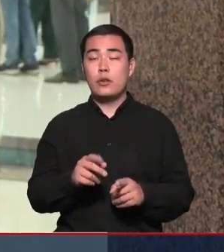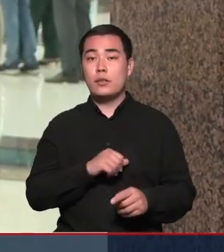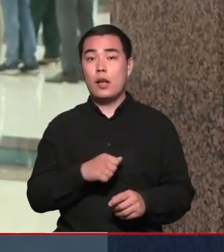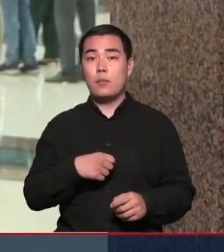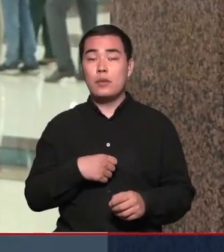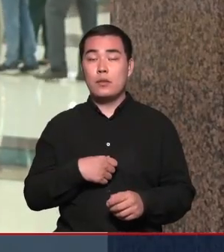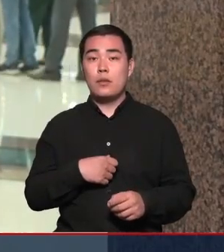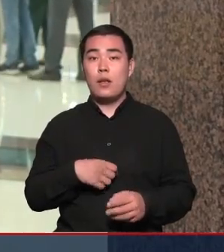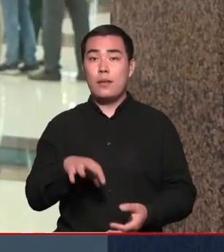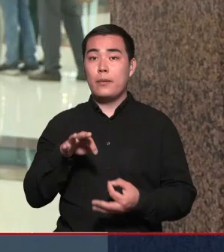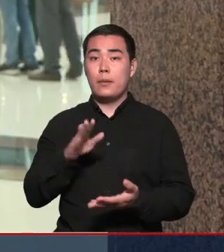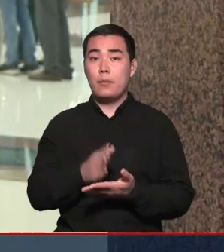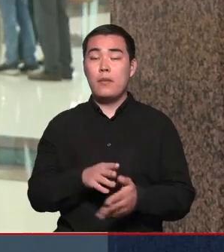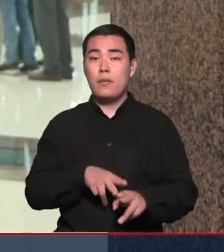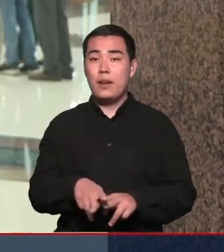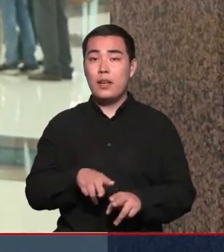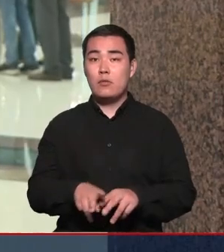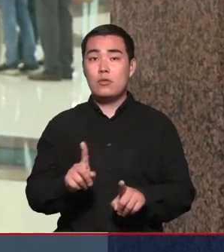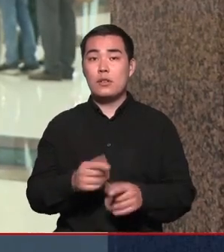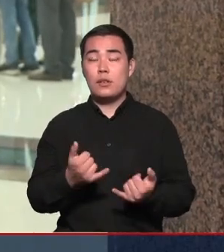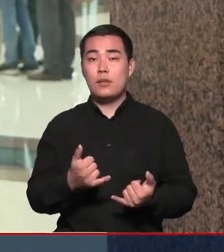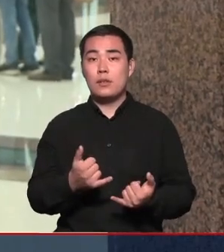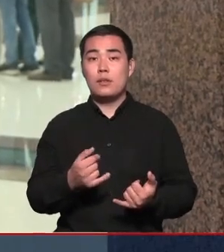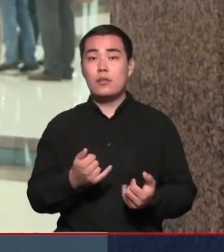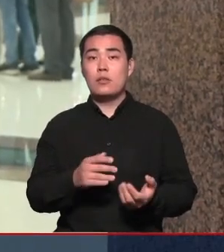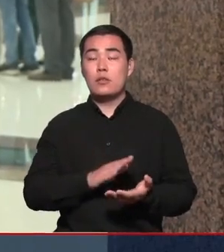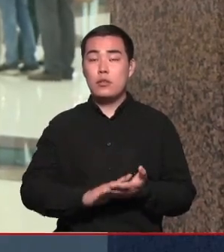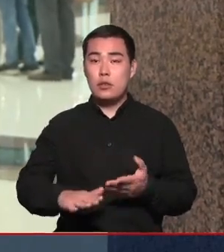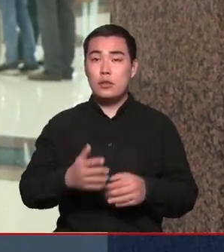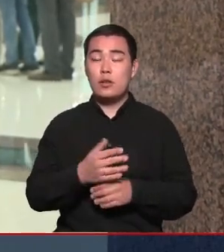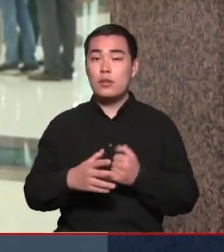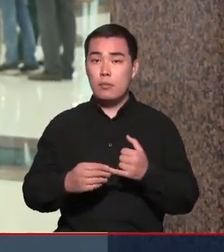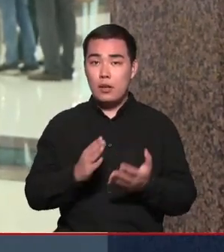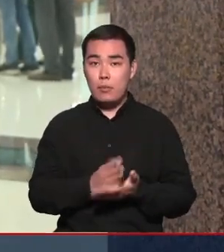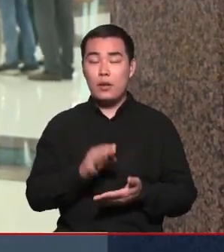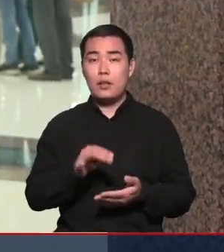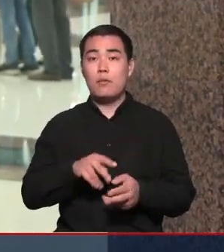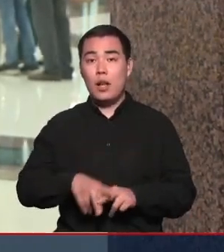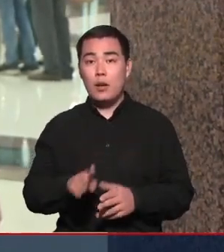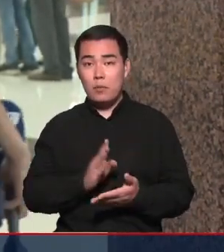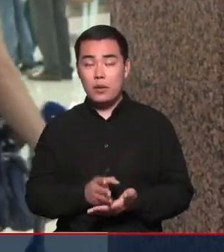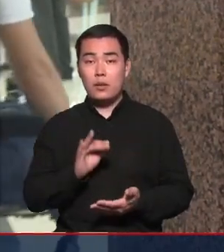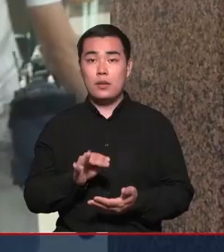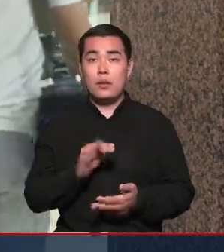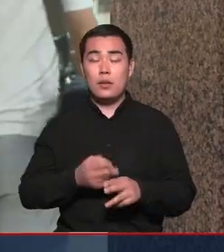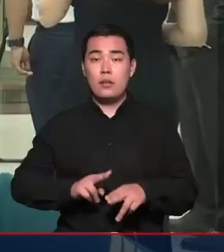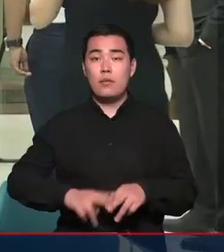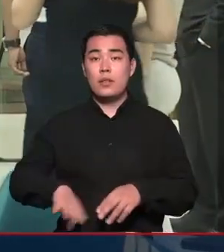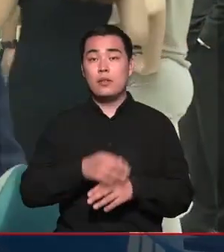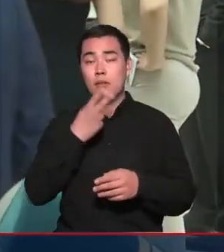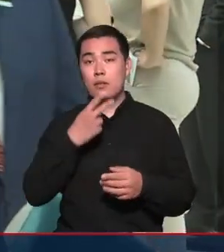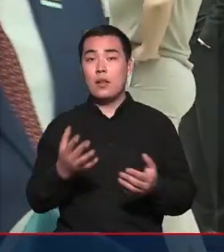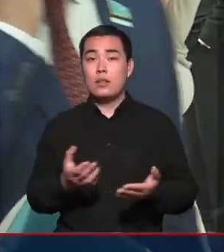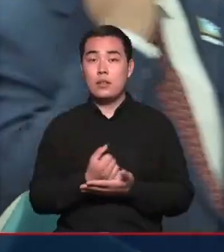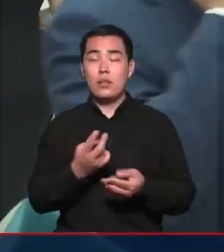залалсыздандырылған, зиянды, қанша зиянды емес, қанша таза аймақтар да бар, өте нашар аймақтар да бар. Соның бәрін анықтау керек. Жақында